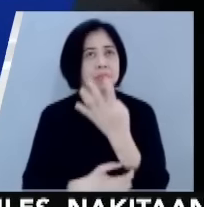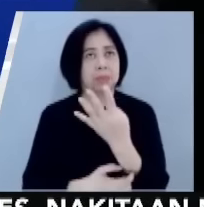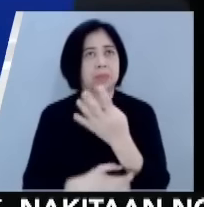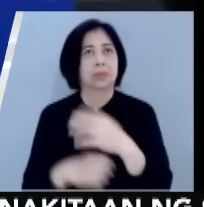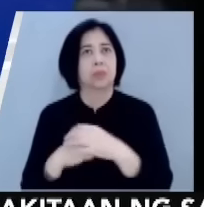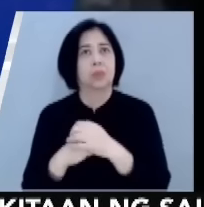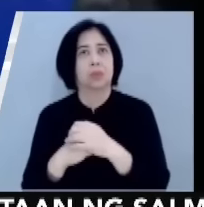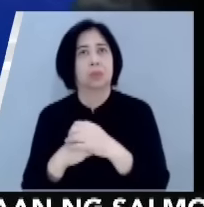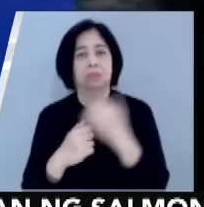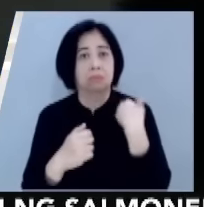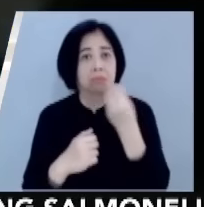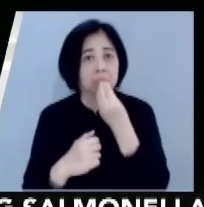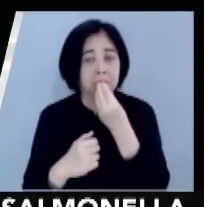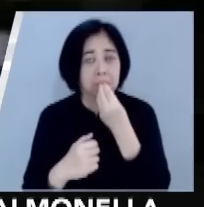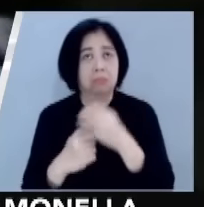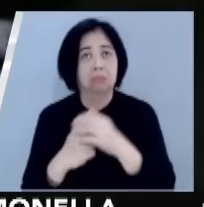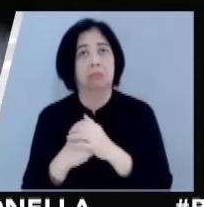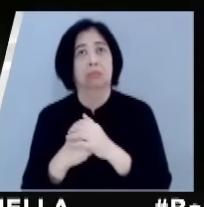pa?